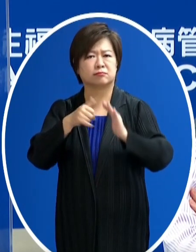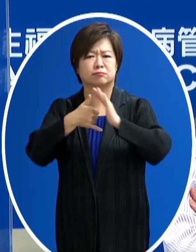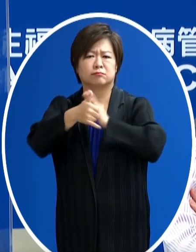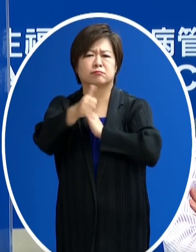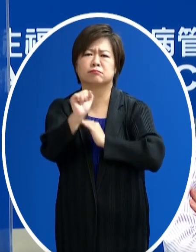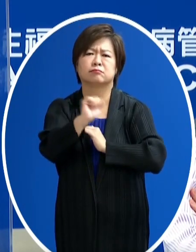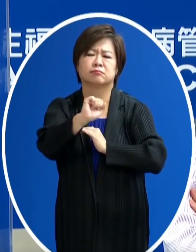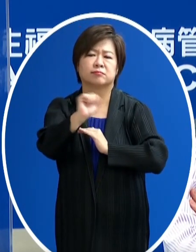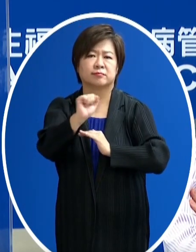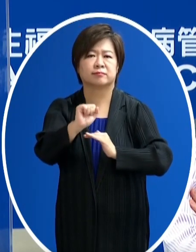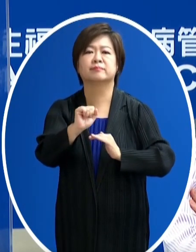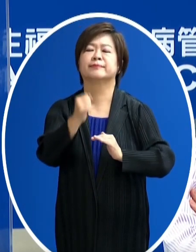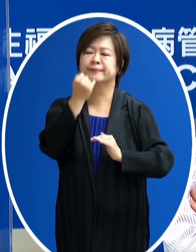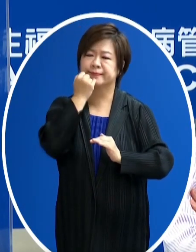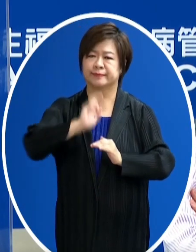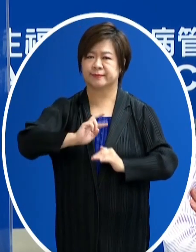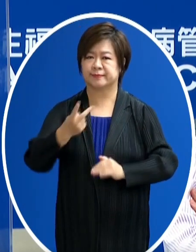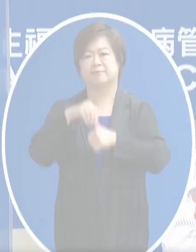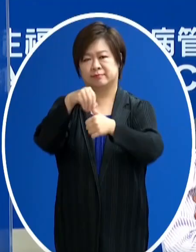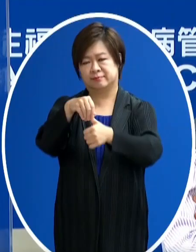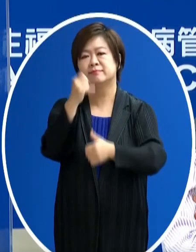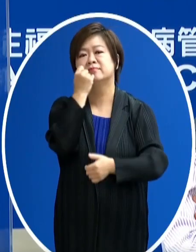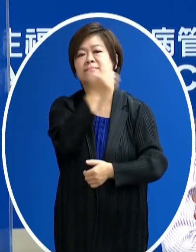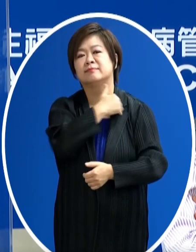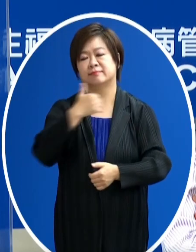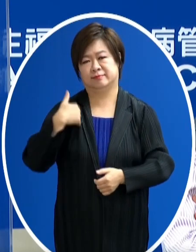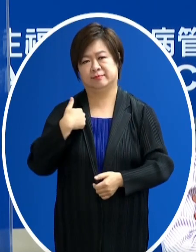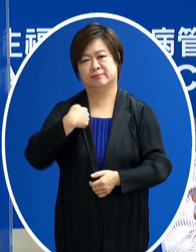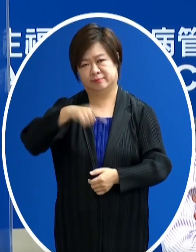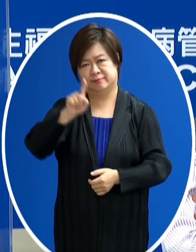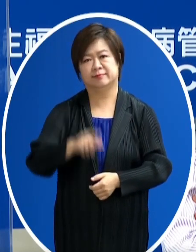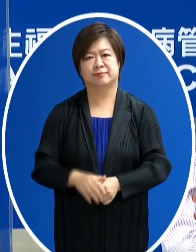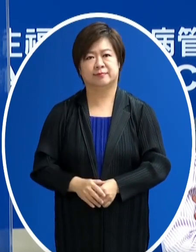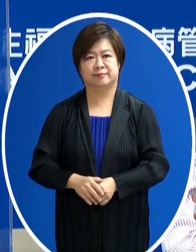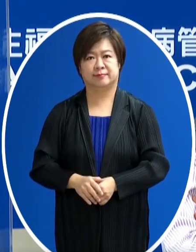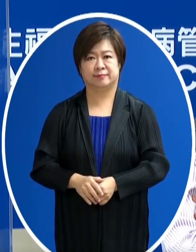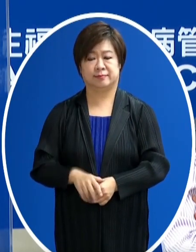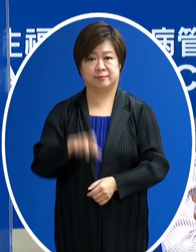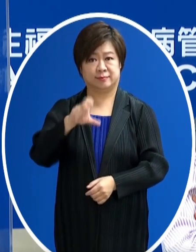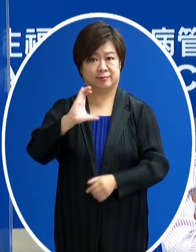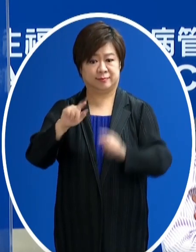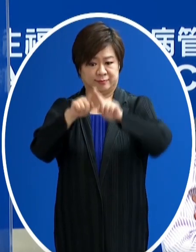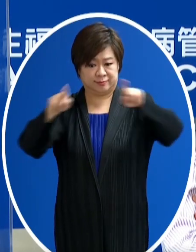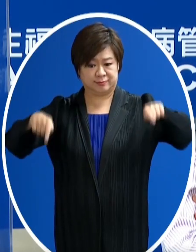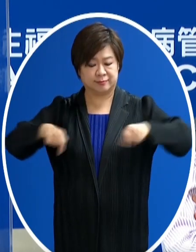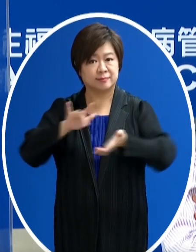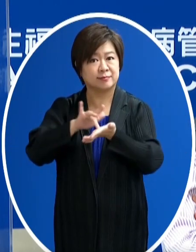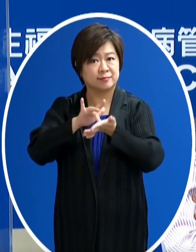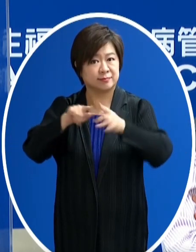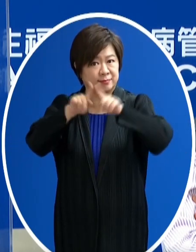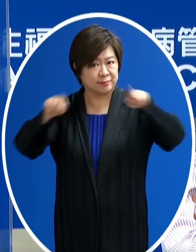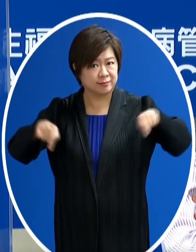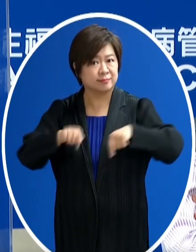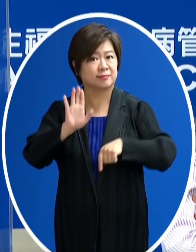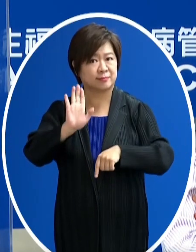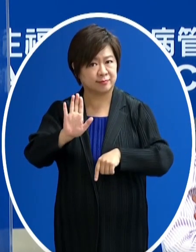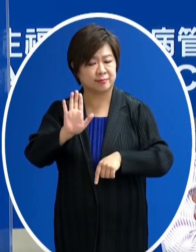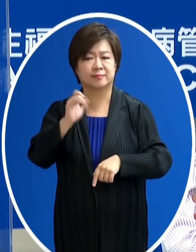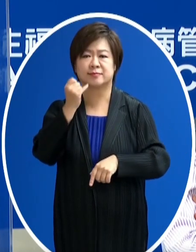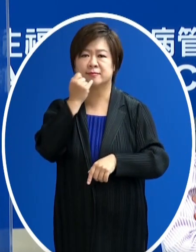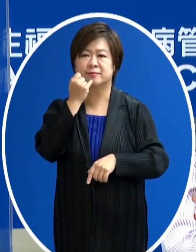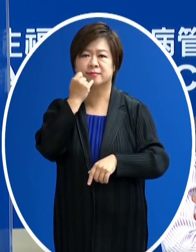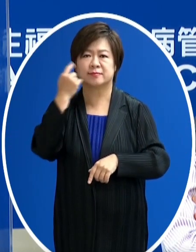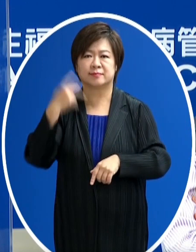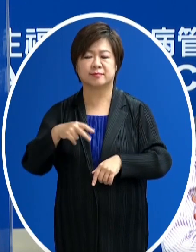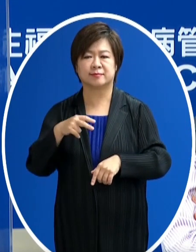门哈，那就透过视讯诊疗。那至于哈有这个处方笺之后，就可以运用哈我们本来在跟